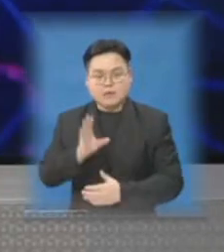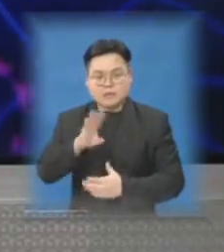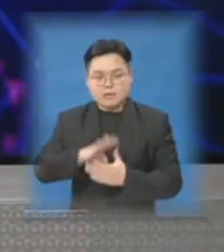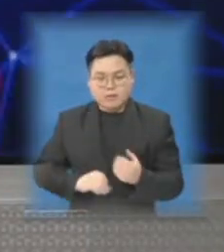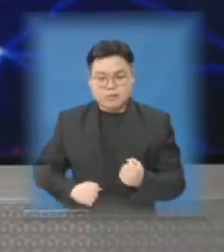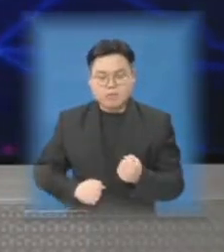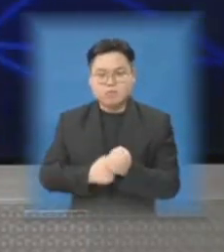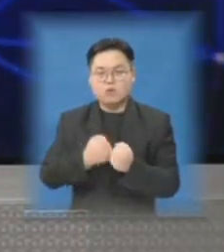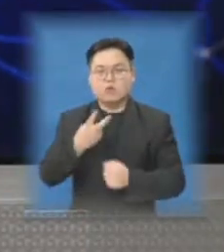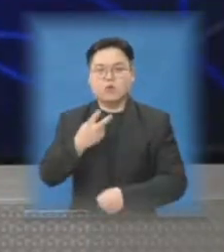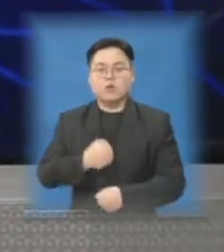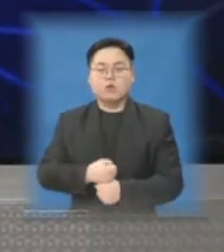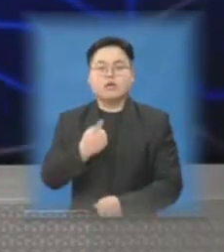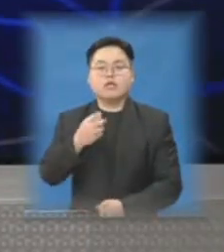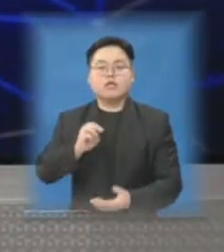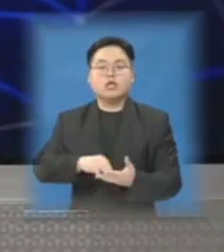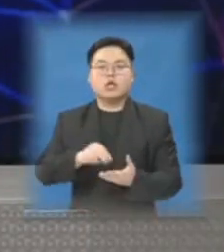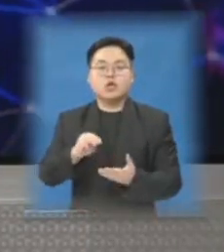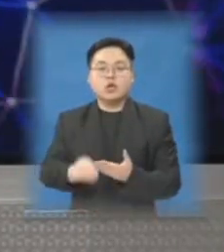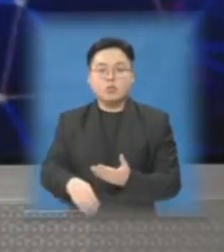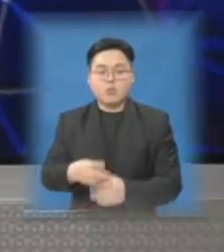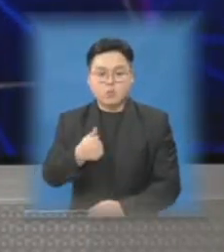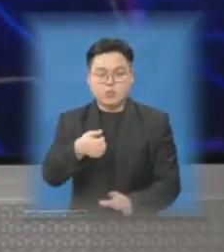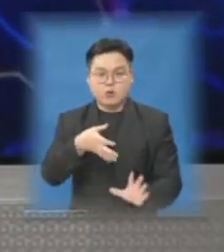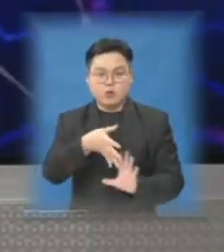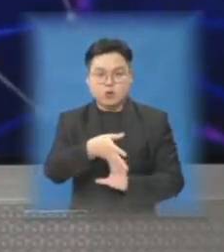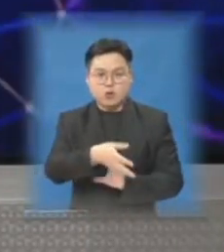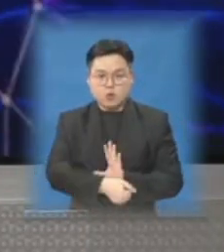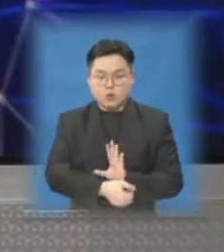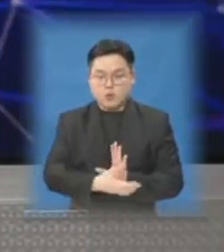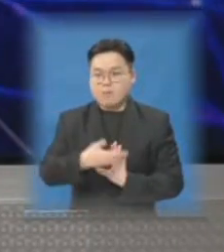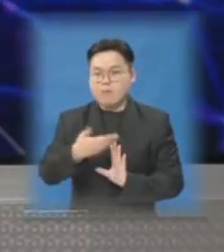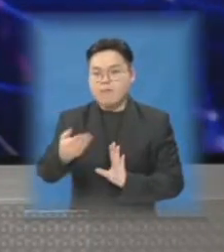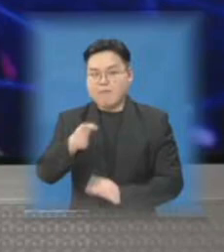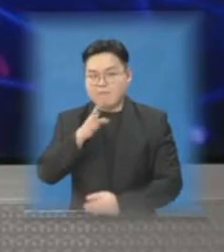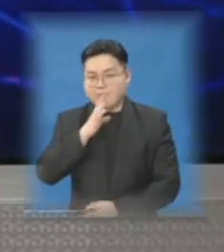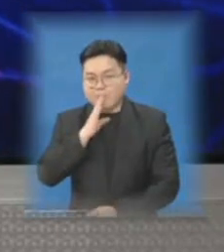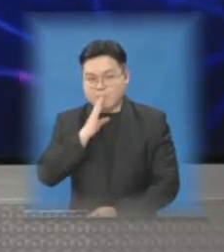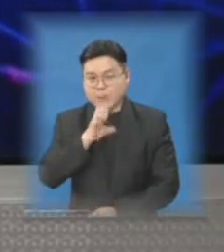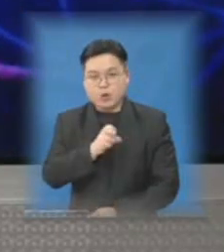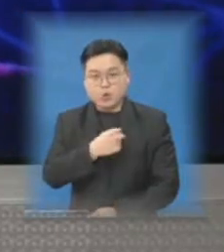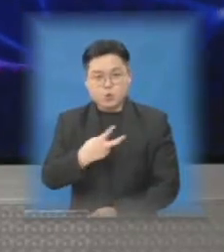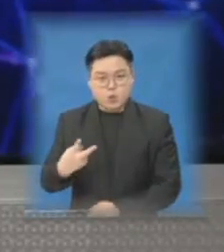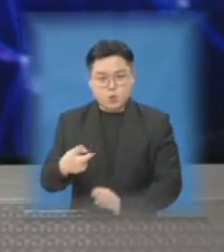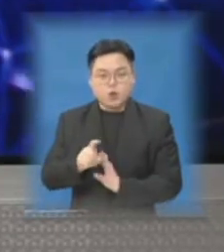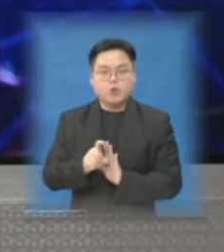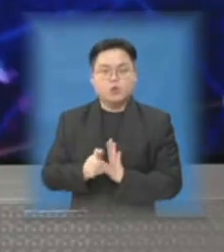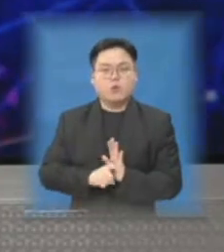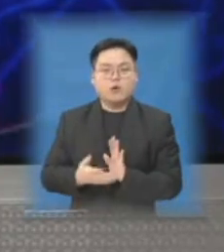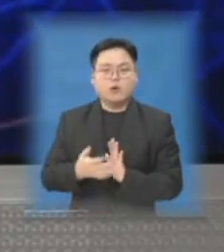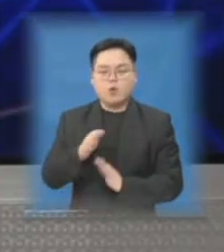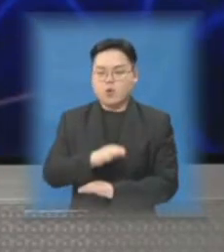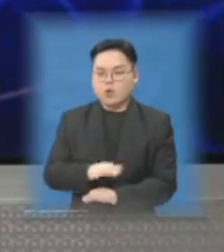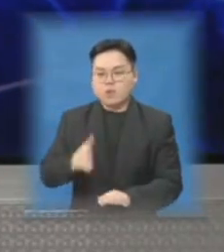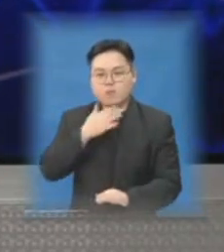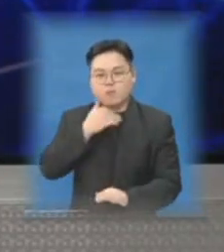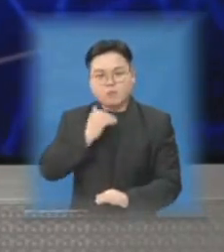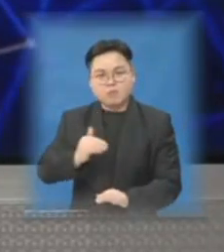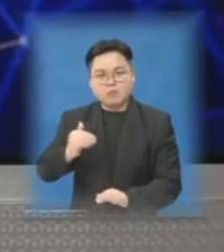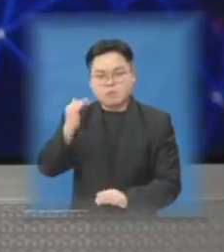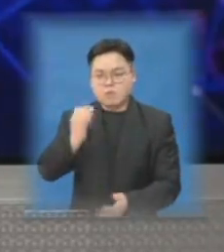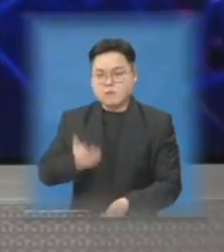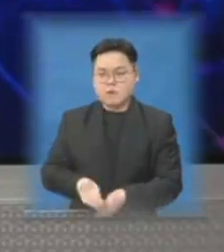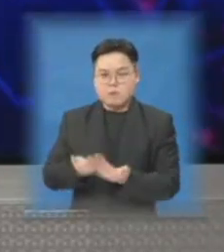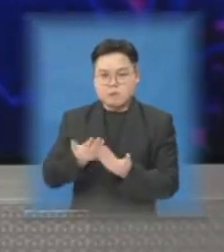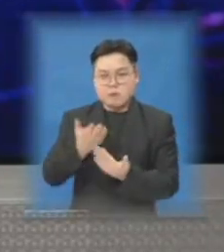санхүүжилтээр хэрэгжүүлэхээр 1 тэрбум төгрөгийг төсвөөс шийдгээр болсон байна. За сүү хөтөлбөр хэрэгжиж эхэлснээр хүүхдийн хэвийн өсөлт хөгжлийг дэмжих,